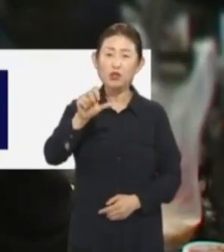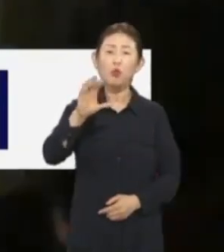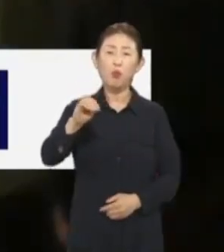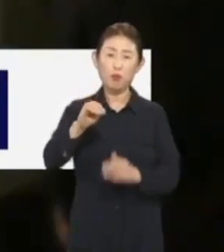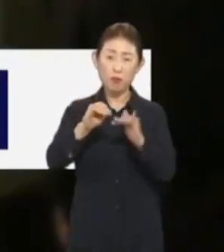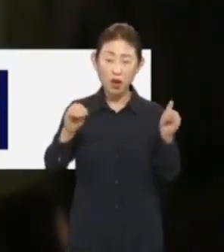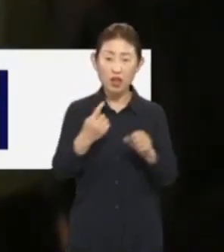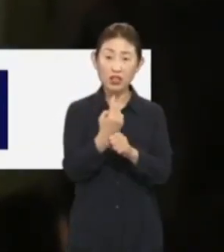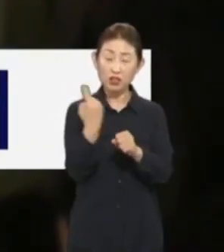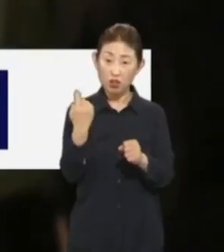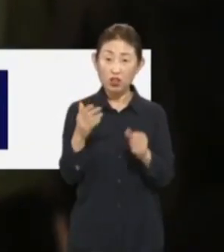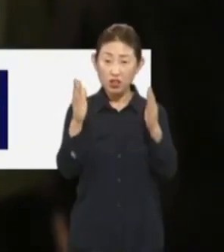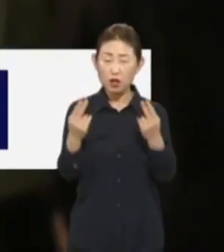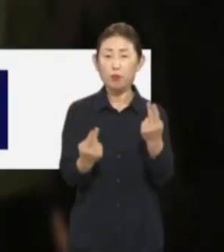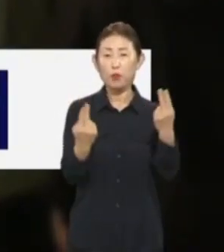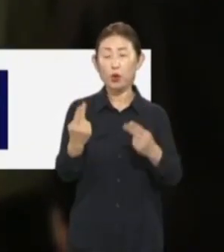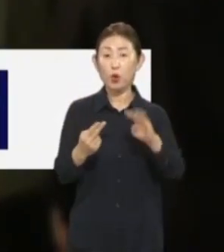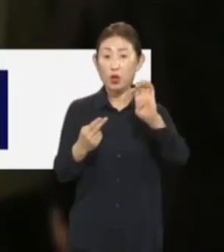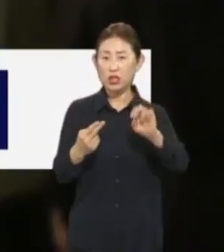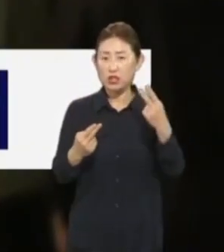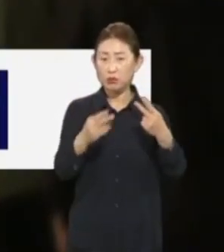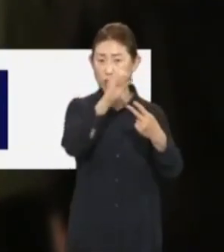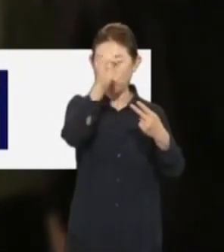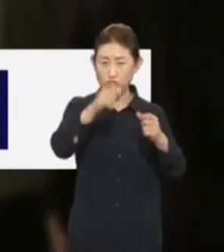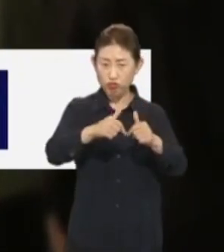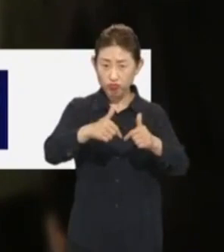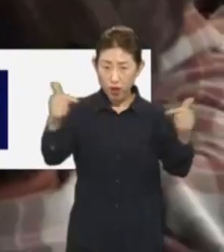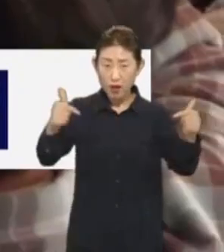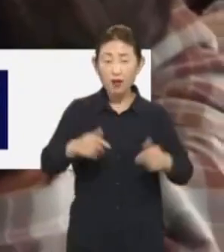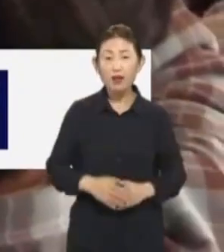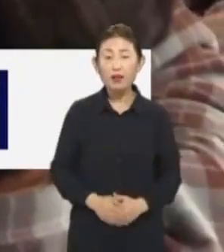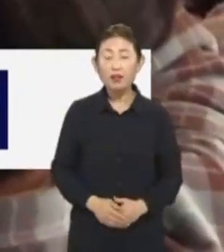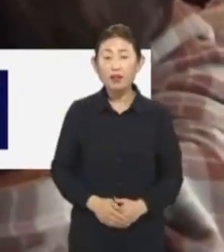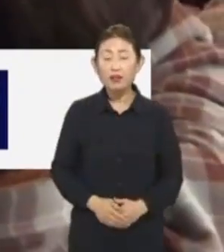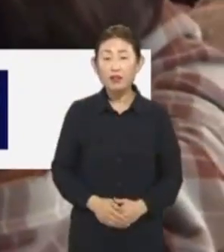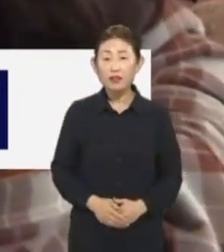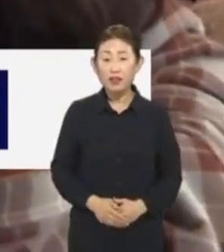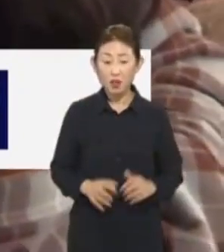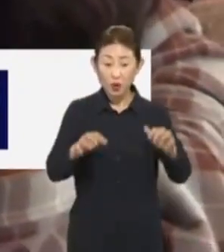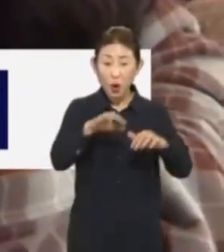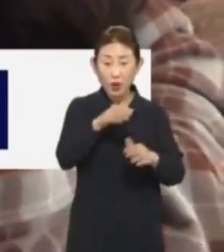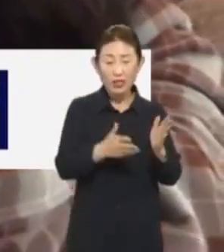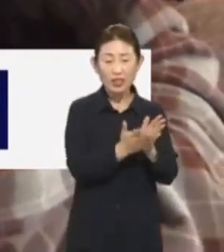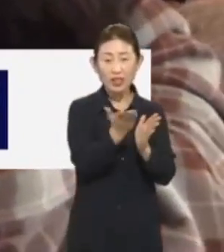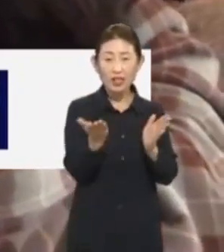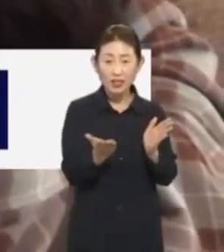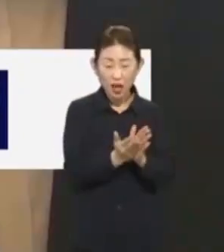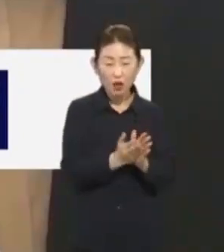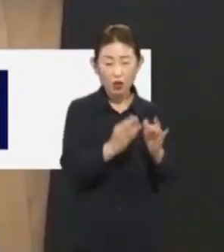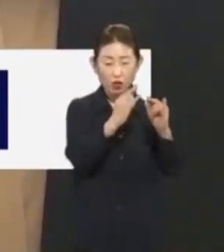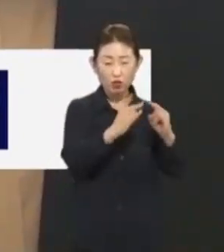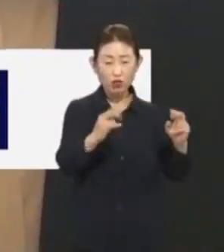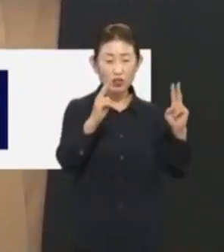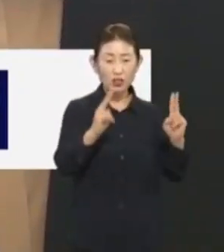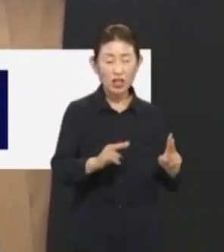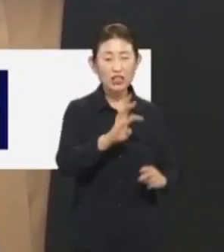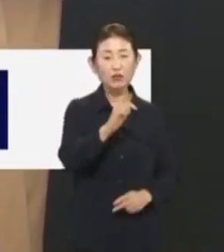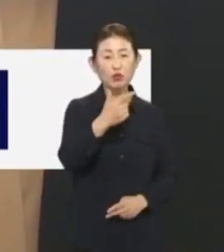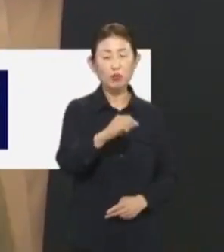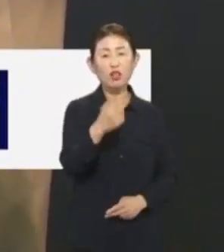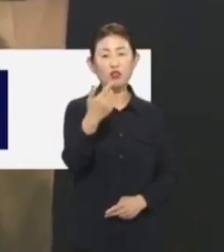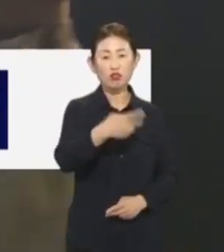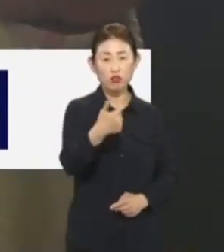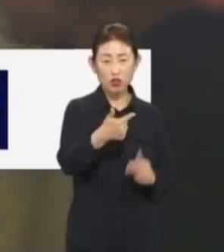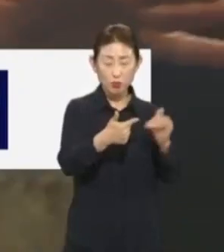명으로 지난해 같은 기간보다 42% 증가했습니다 관광지별로 예당호 출렁다리 46만 6천명